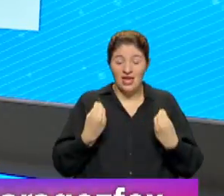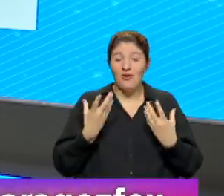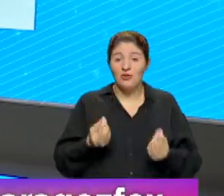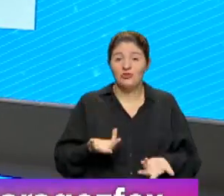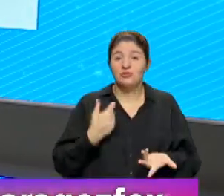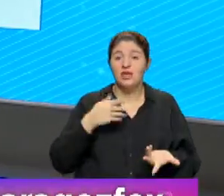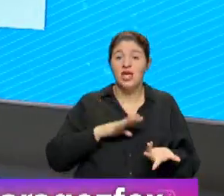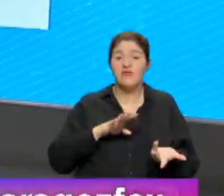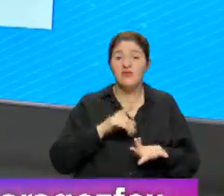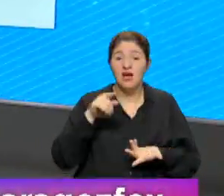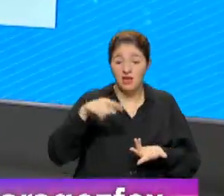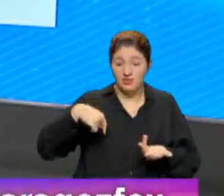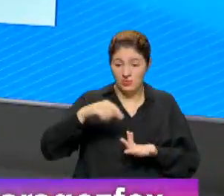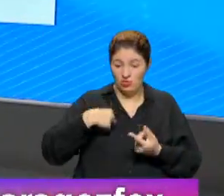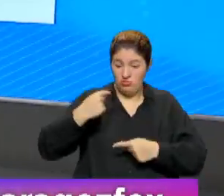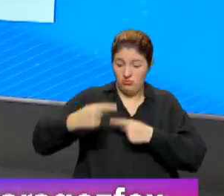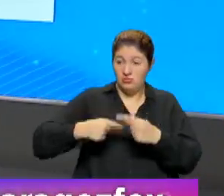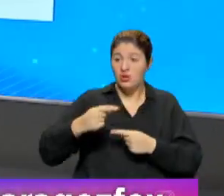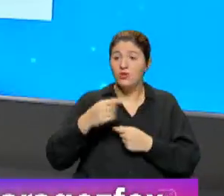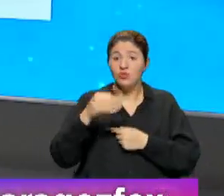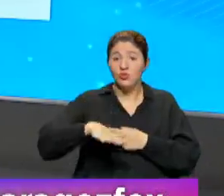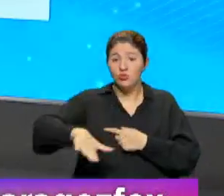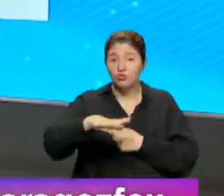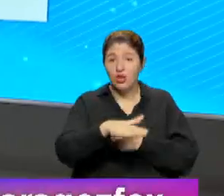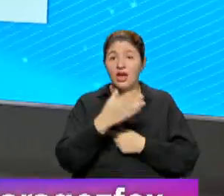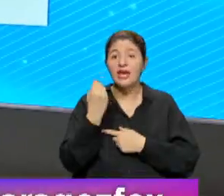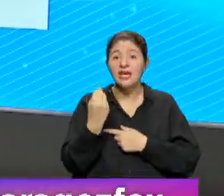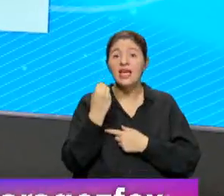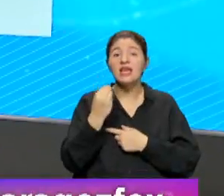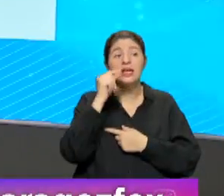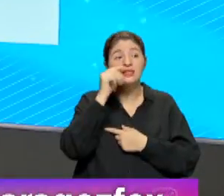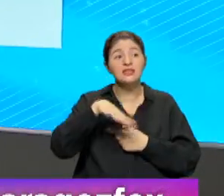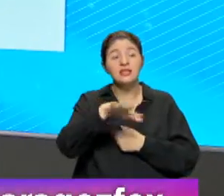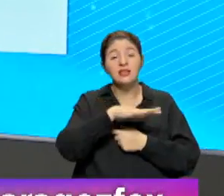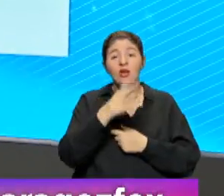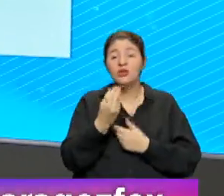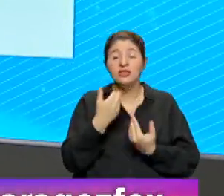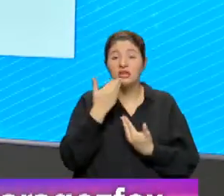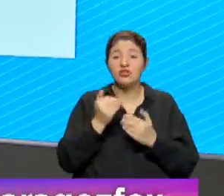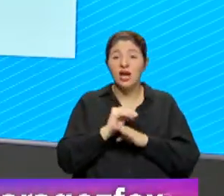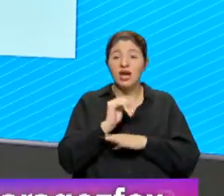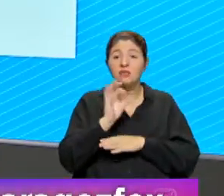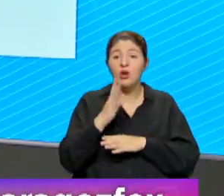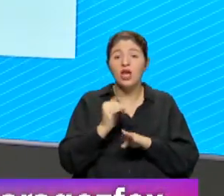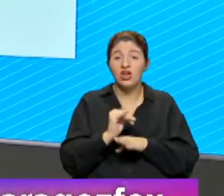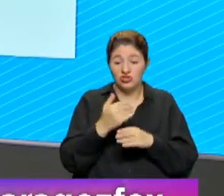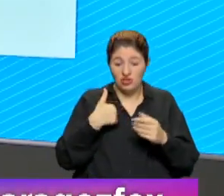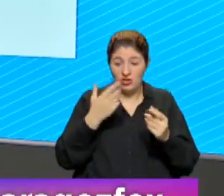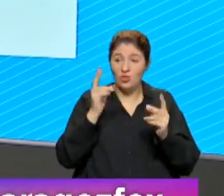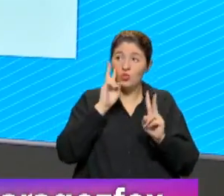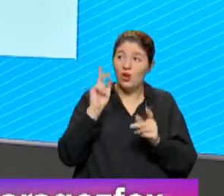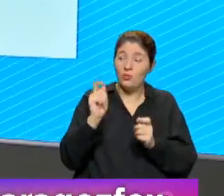Biz evlatlarımıza iyiliği iyi insanlar olduğunu nasıl anlatacağız hayatı böyle